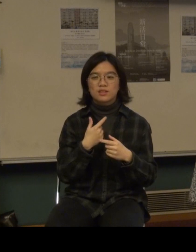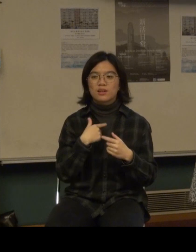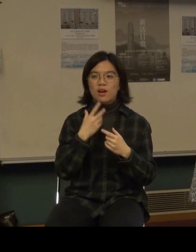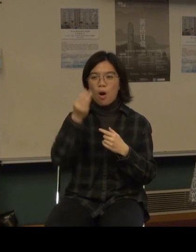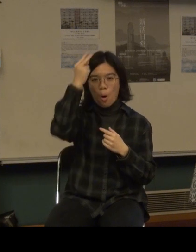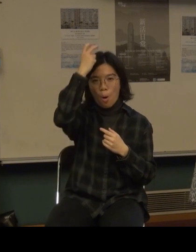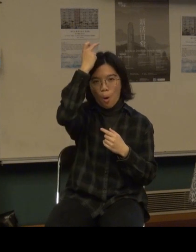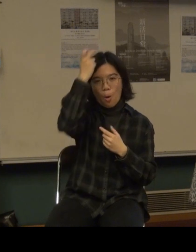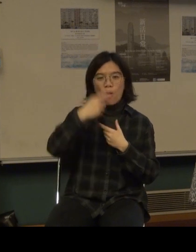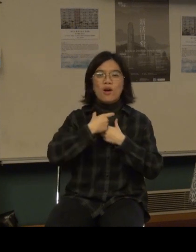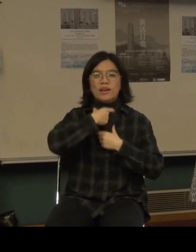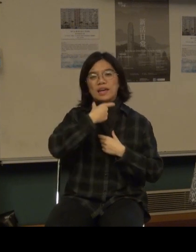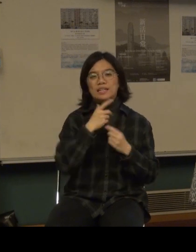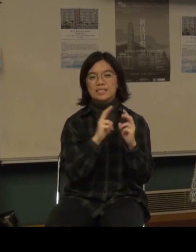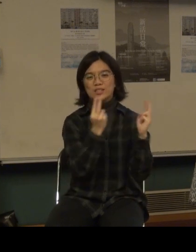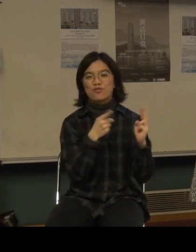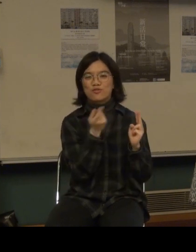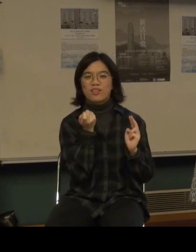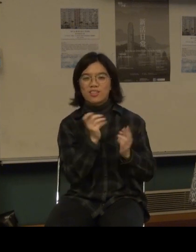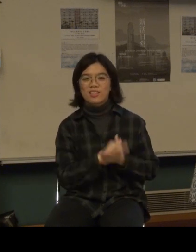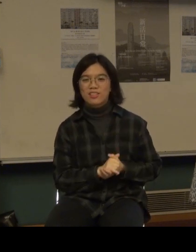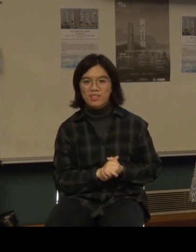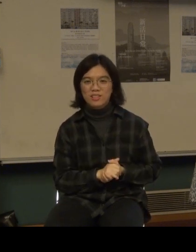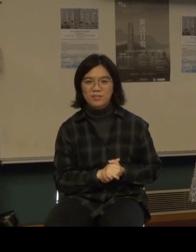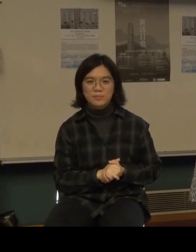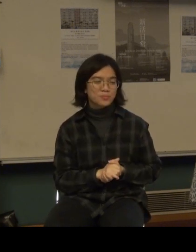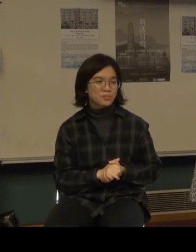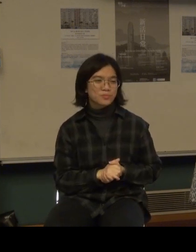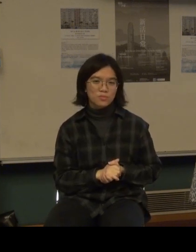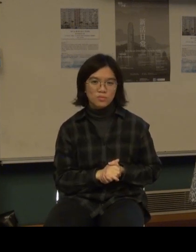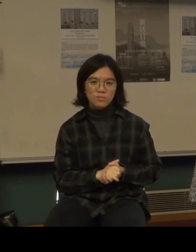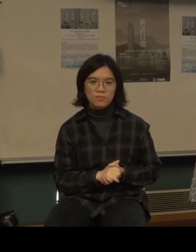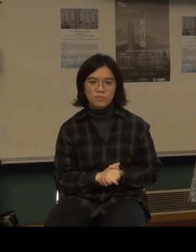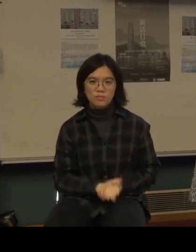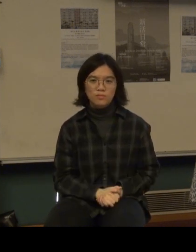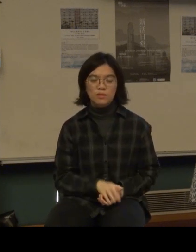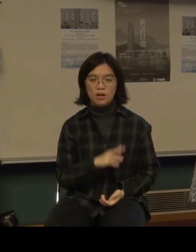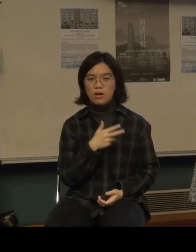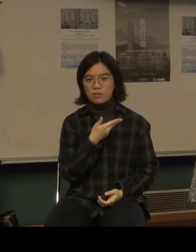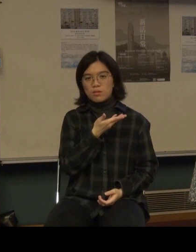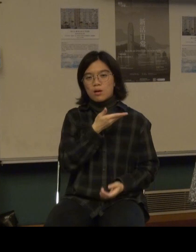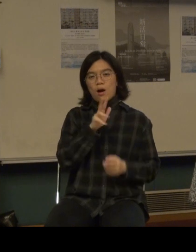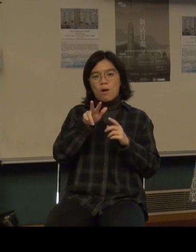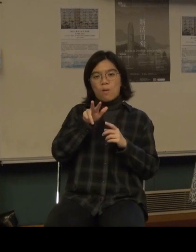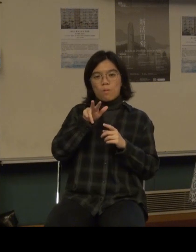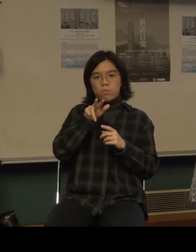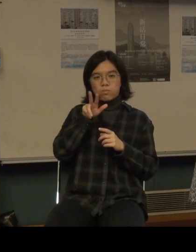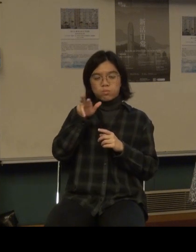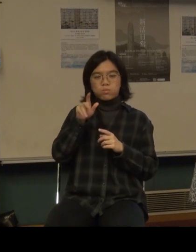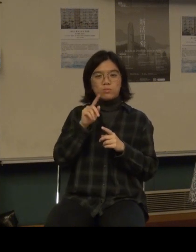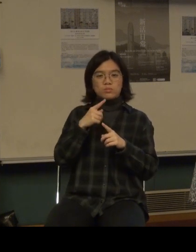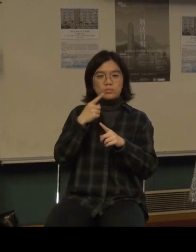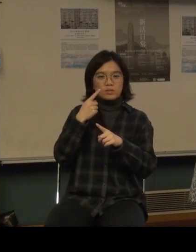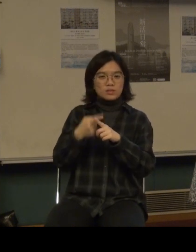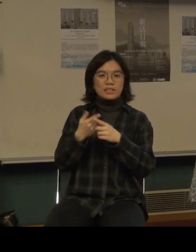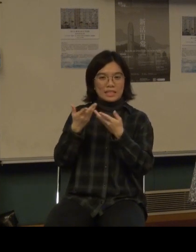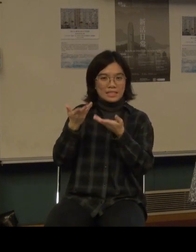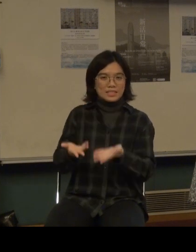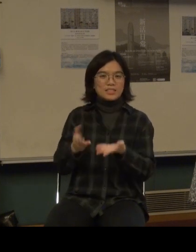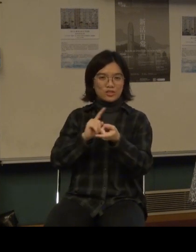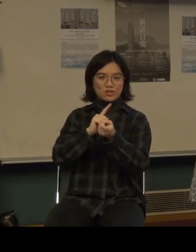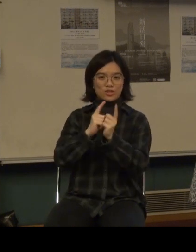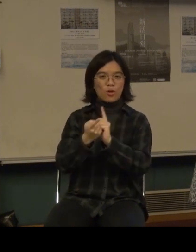局。咁啊，呢個係一個好細嘅建築物啦，亦都係我相信可能係第一個比較現代，即係現代建築風格起嘅香